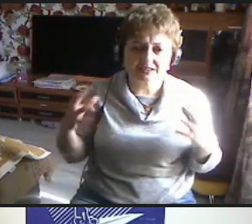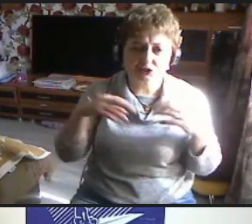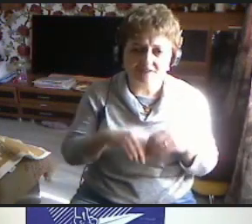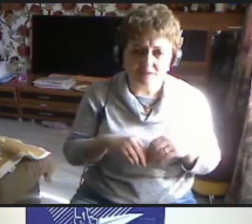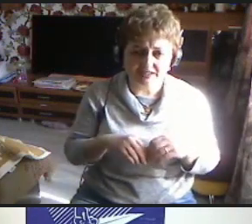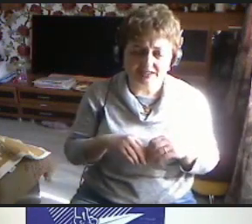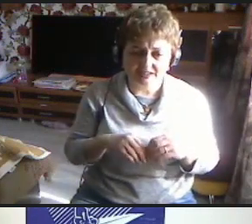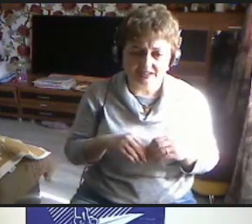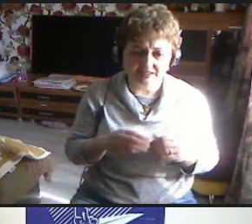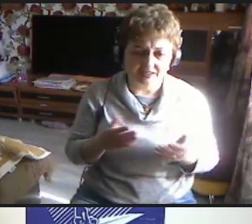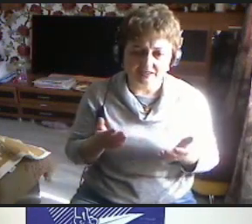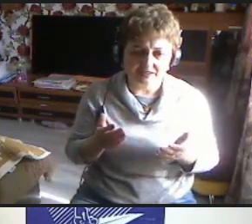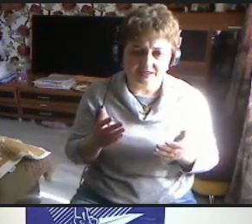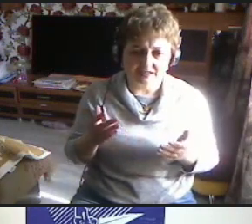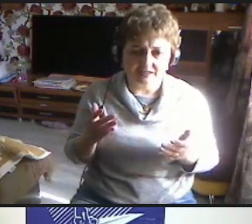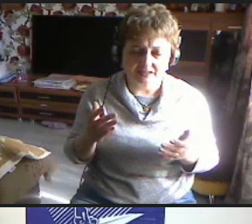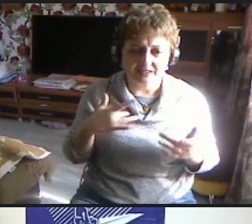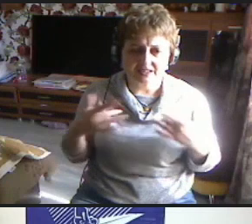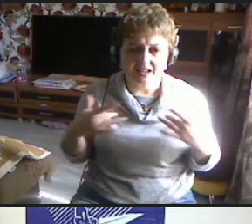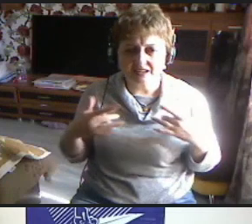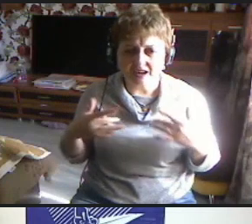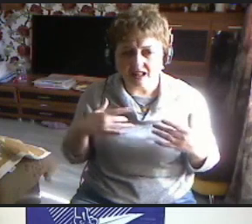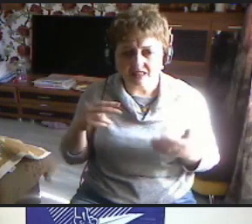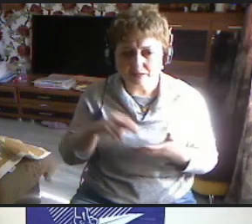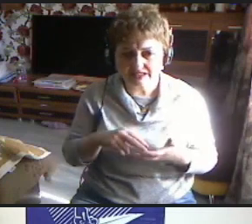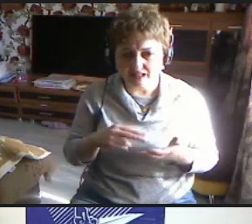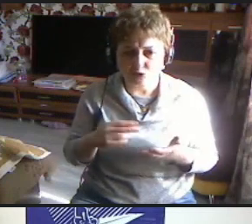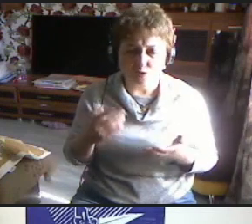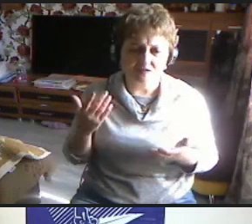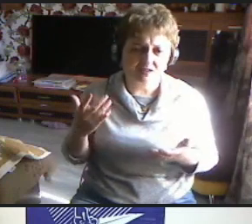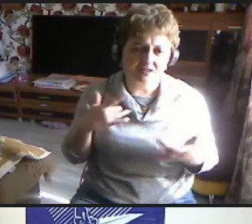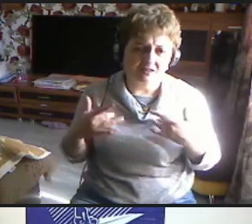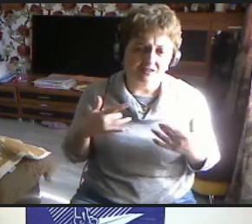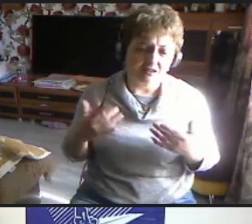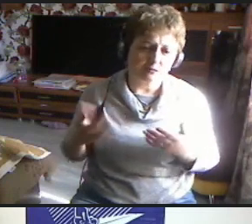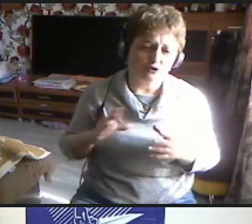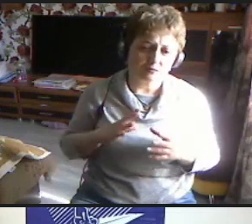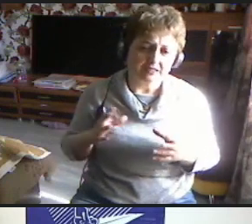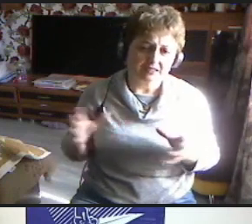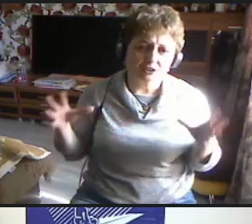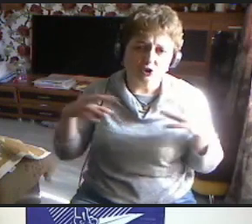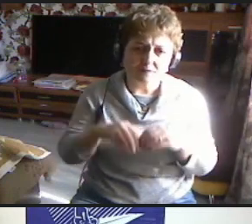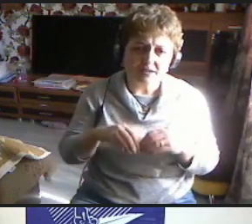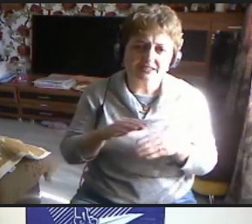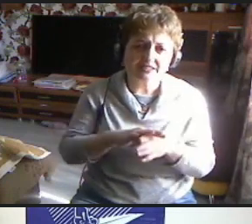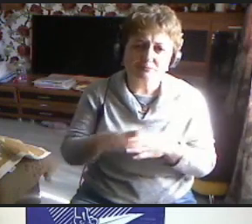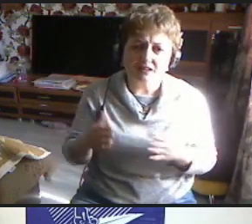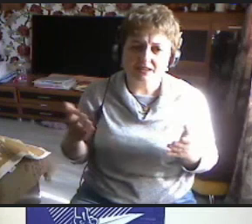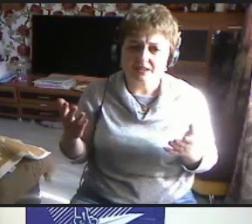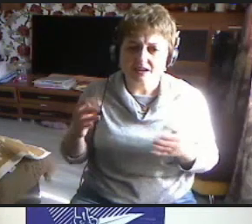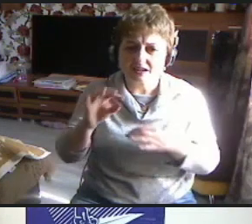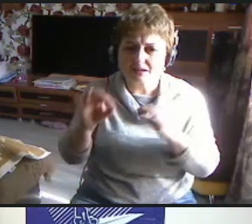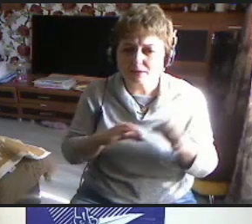знаю, там, театральные постановки, это может быть совместное исполнение проектов, там,